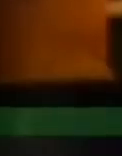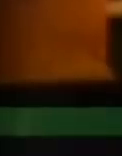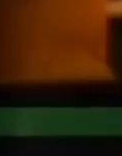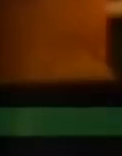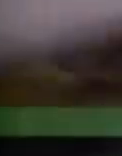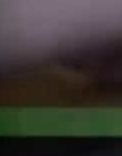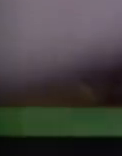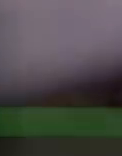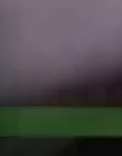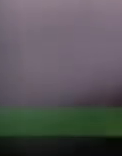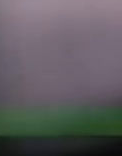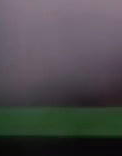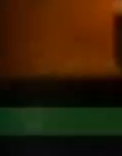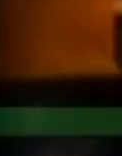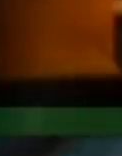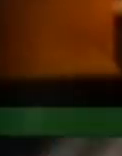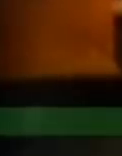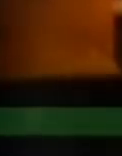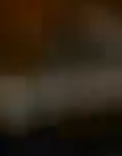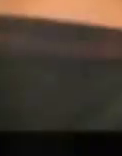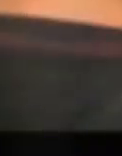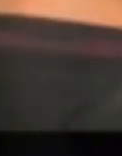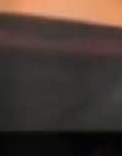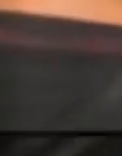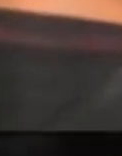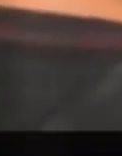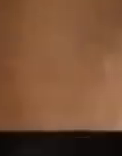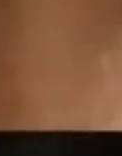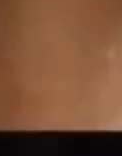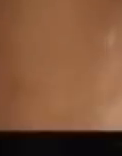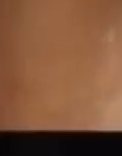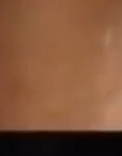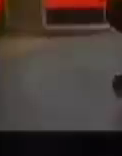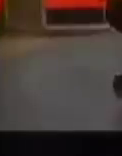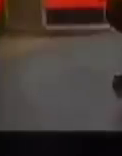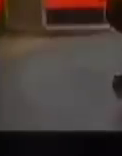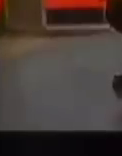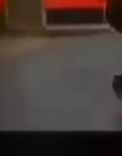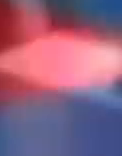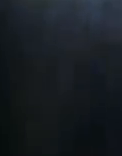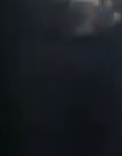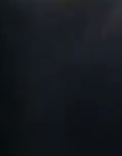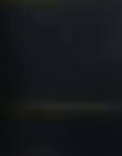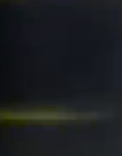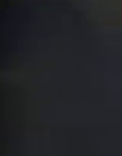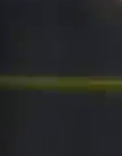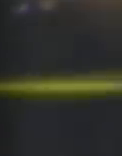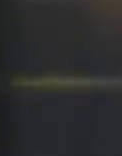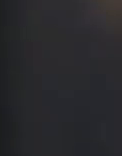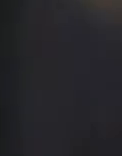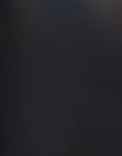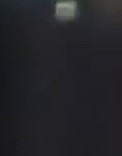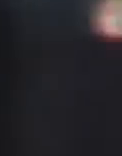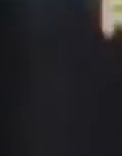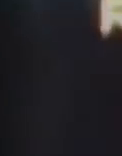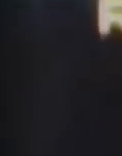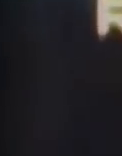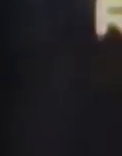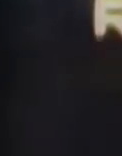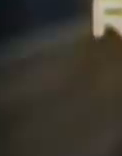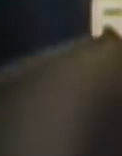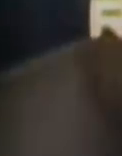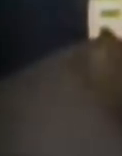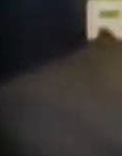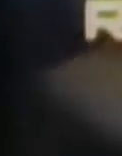sinugatan. Hindi ko alam, baka mamaya may tetano yung ginamit siyang blade na yun. Abangan kung paano aaksyonan ng nag-iisang action man,